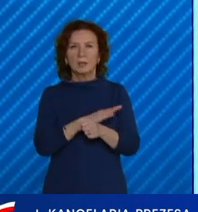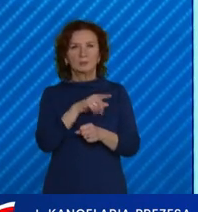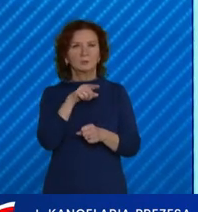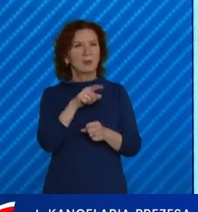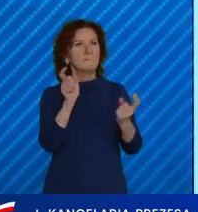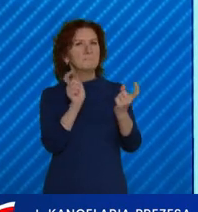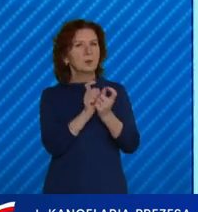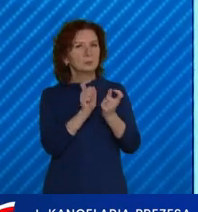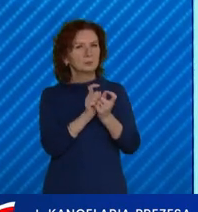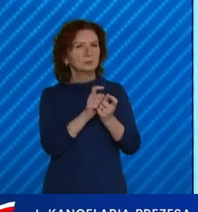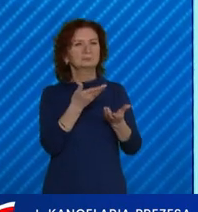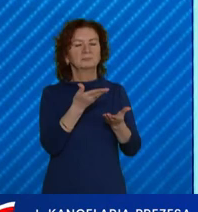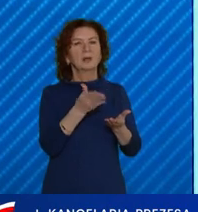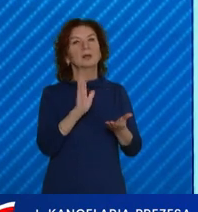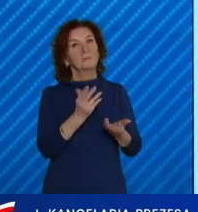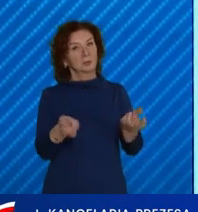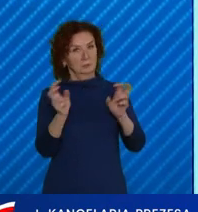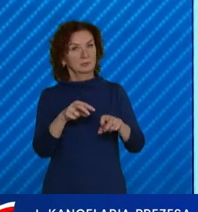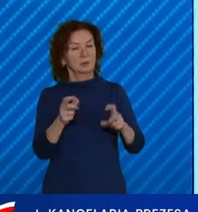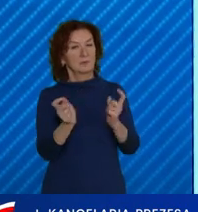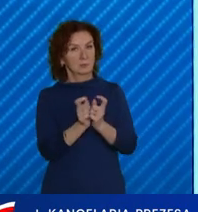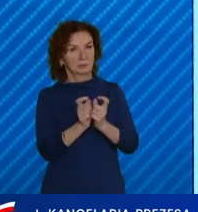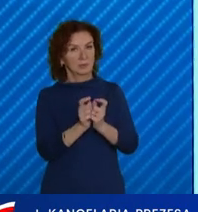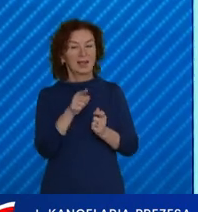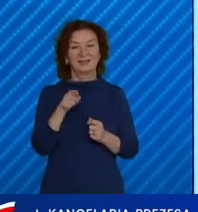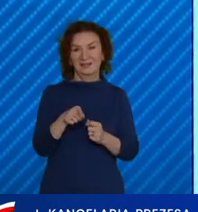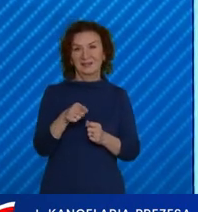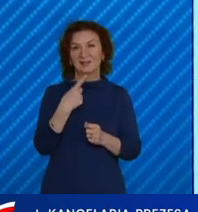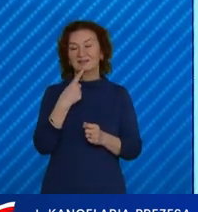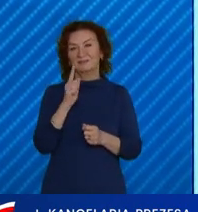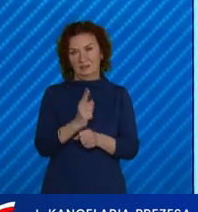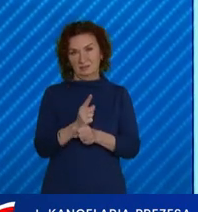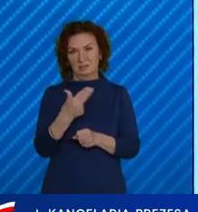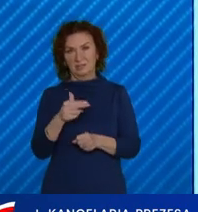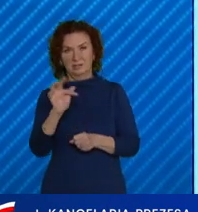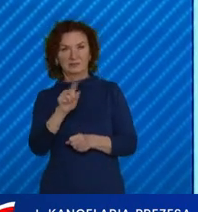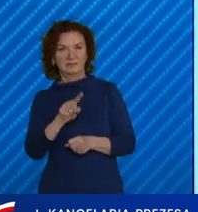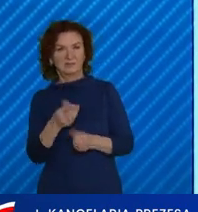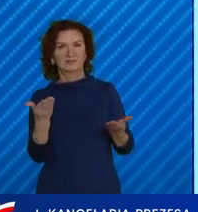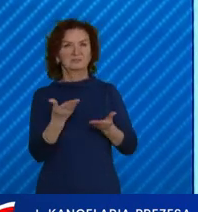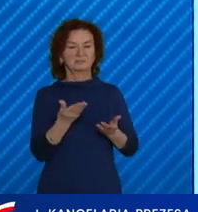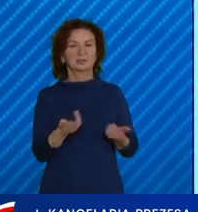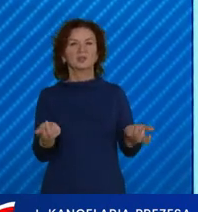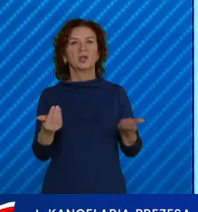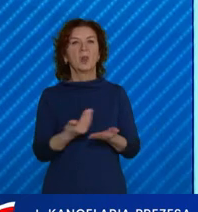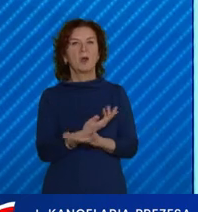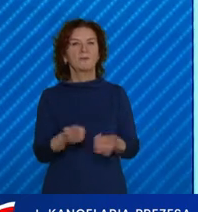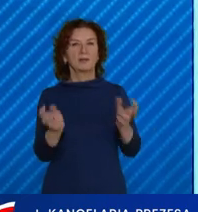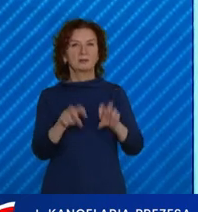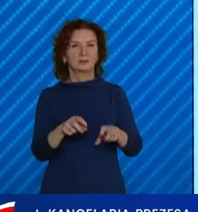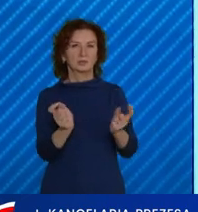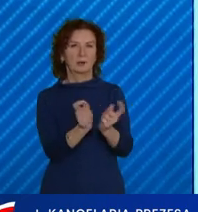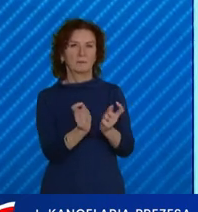które powstaną, a które to punkty powstaną, to zdecyduje NFZ na podstawie tej weryfikacji. I tu